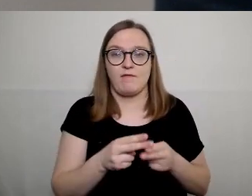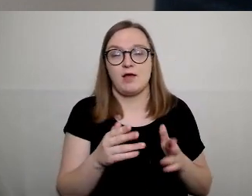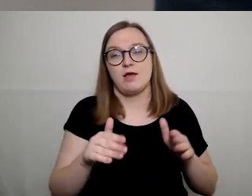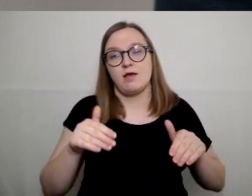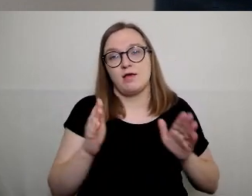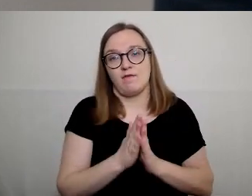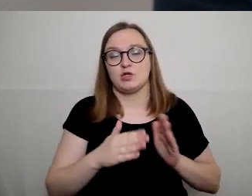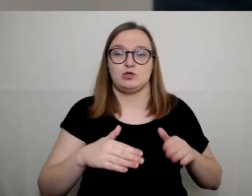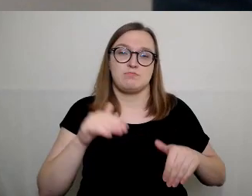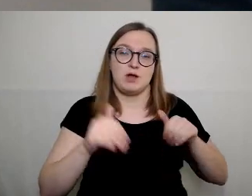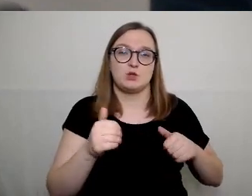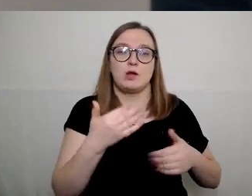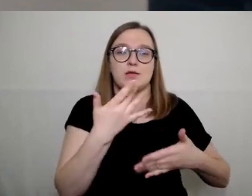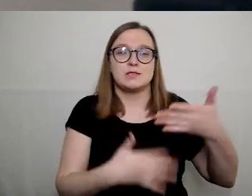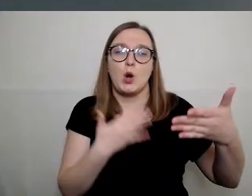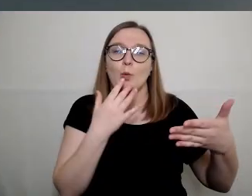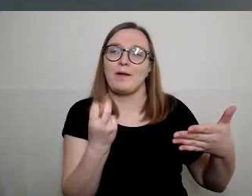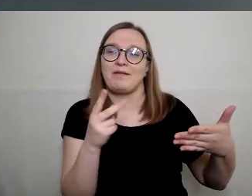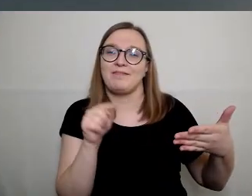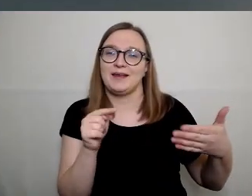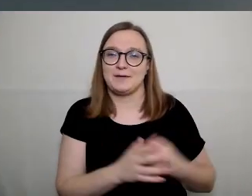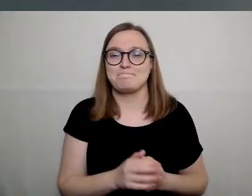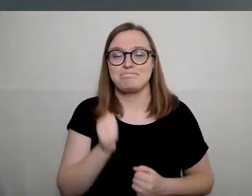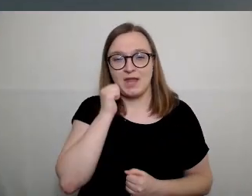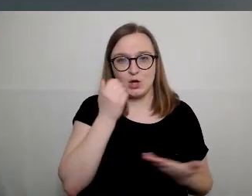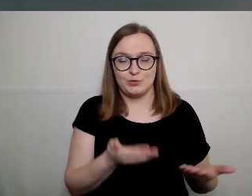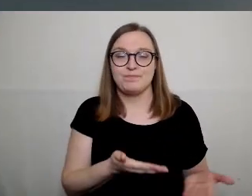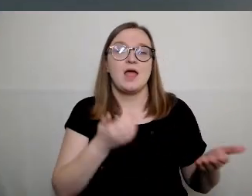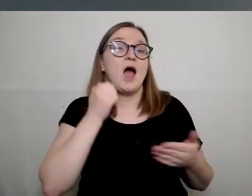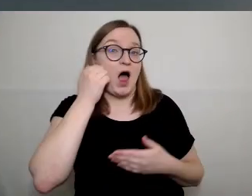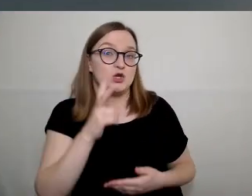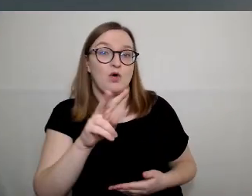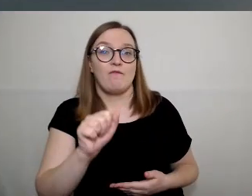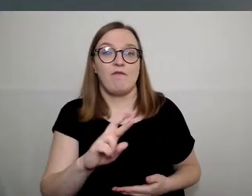numeris 12. Ačiū. Ačiū ir Artūras Varankevičius.